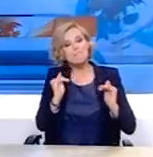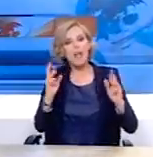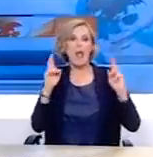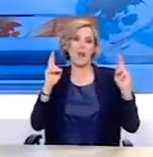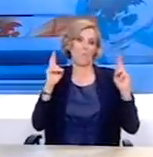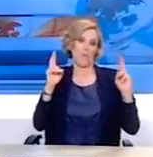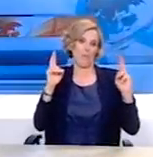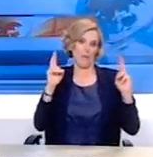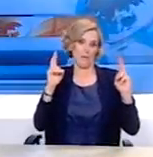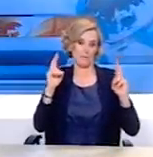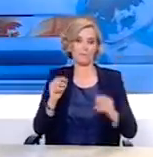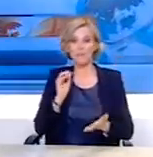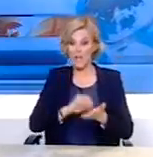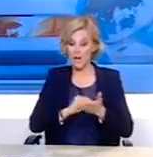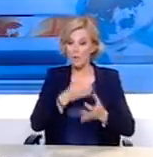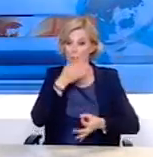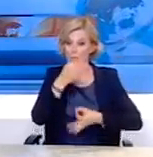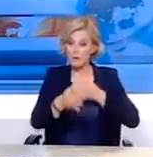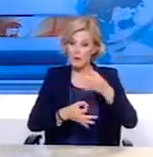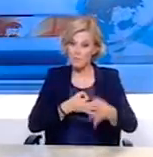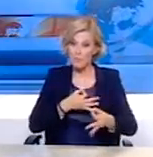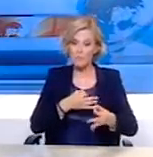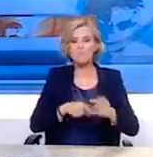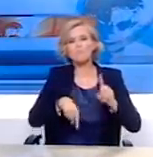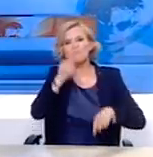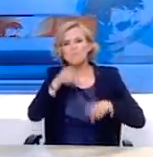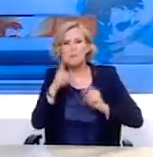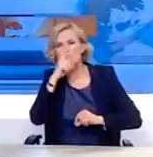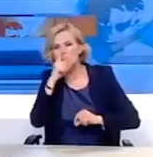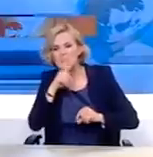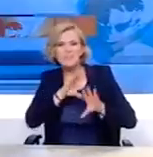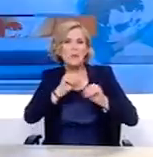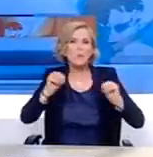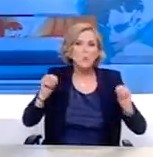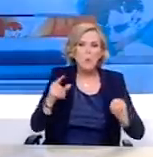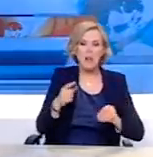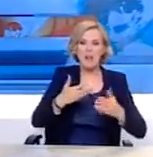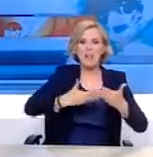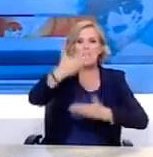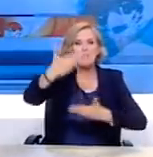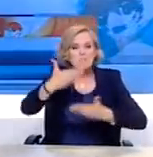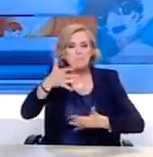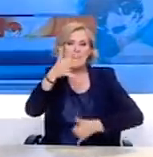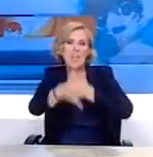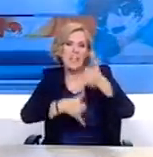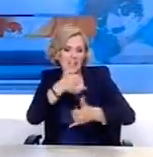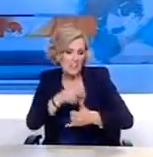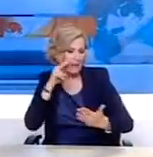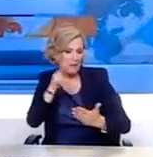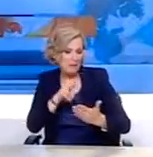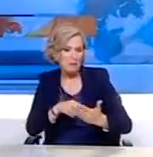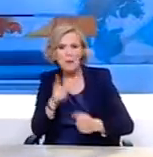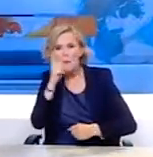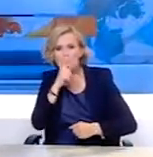αναλύωτο. Θα ήθελα επίσης να αναφερθώ και σε διάφορα fake news που κυκλοφορούν όλο αυτόν τον καιρό. Το τελευταίο είναι ένα δίθεν